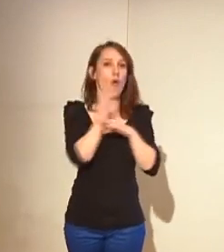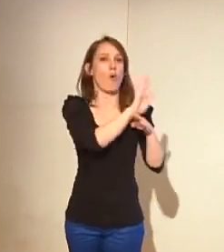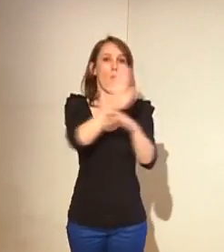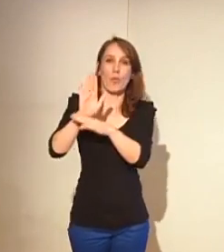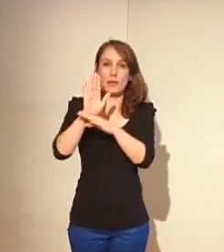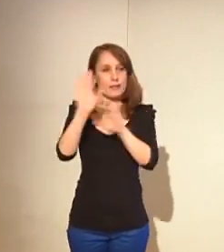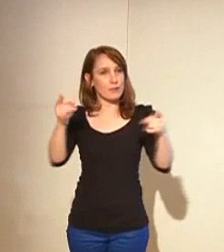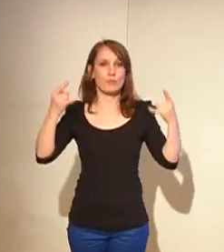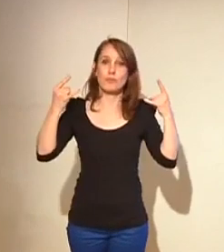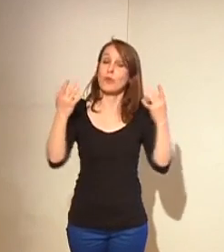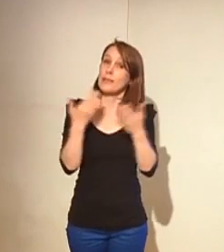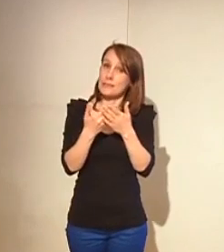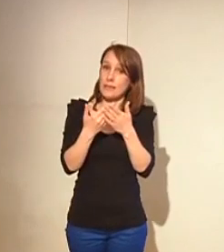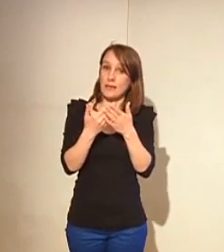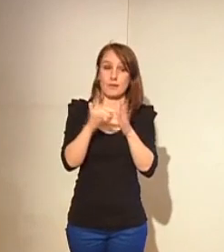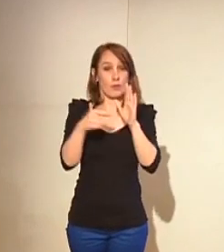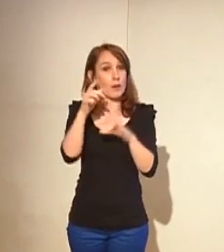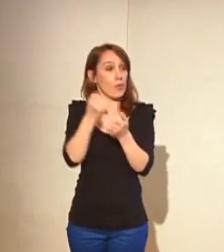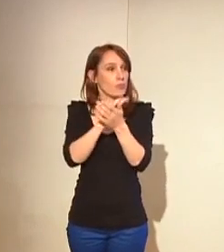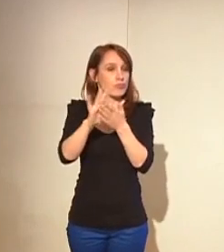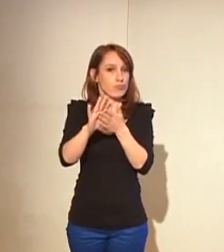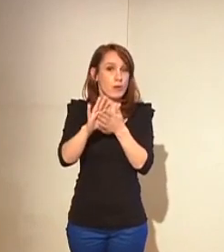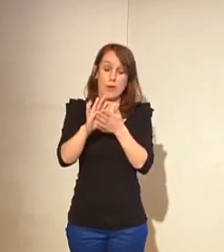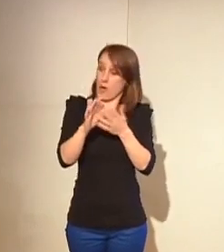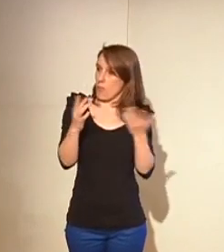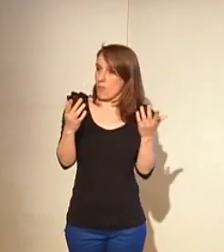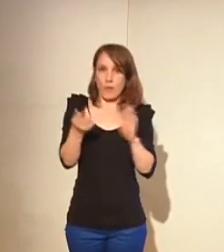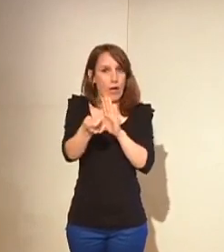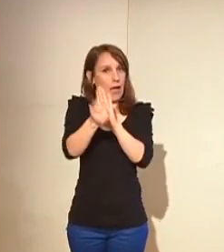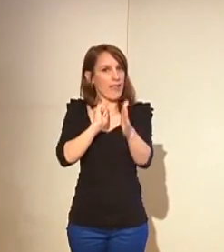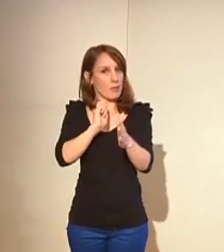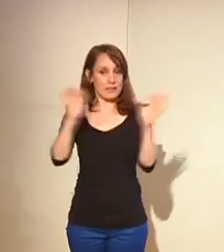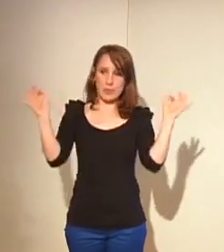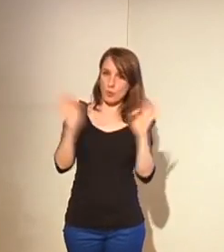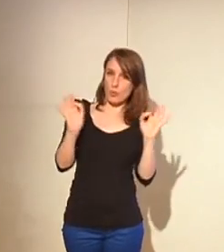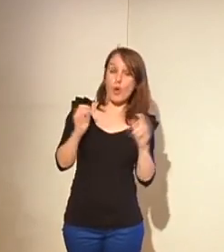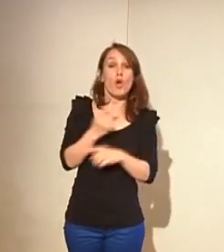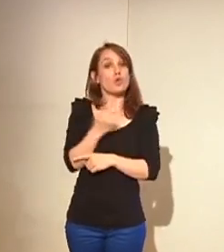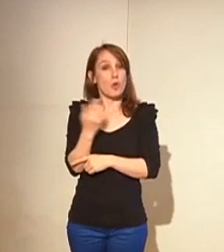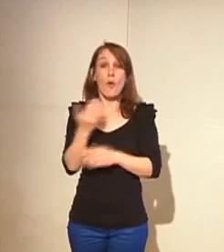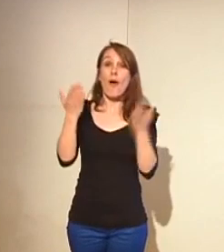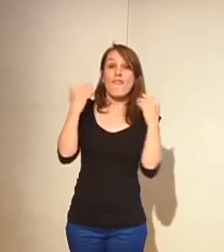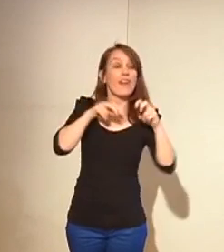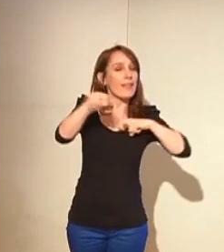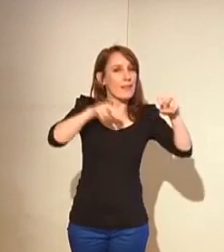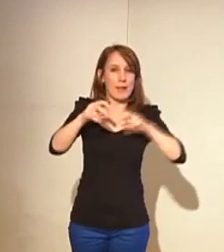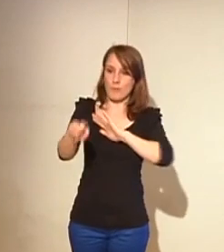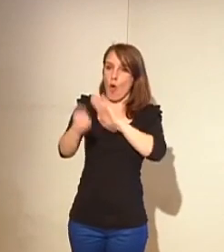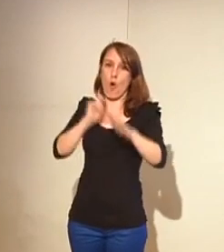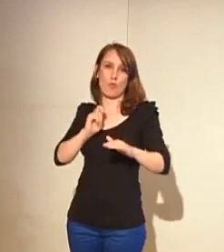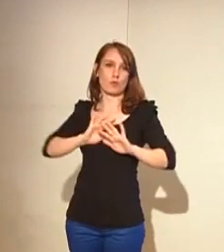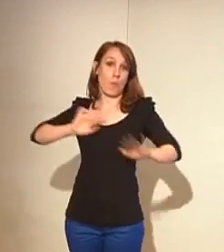majorité de ces représentations ne prévoit d'ailleurs pas une indemnisation mais seulement un remboursement des frais notamment de